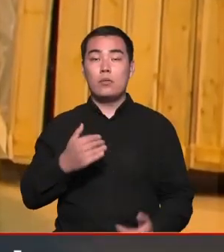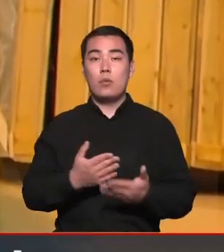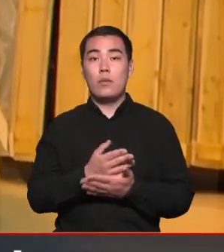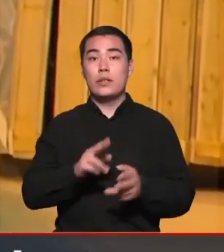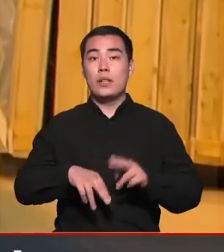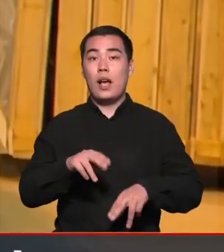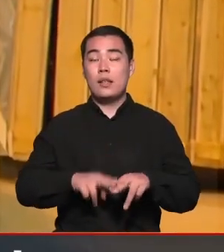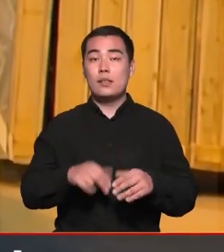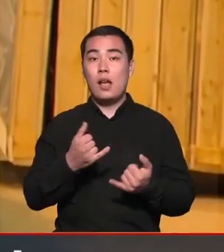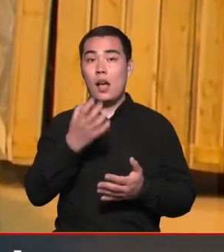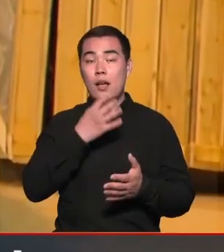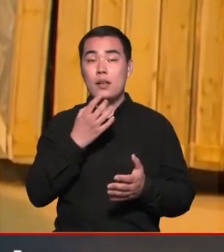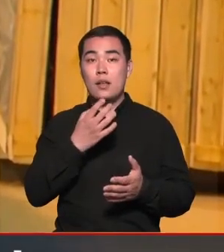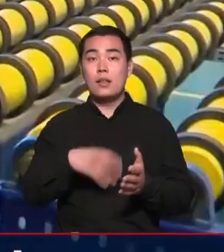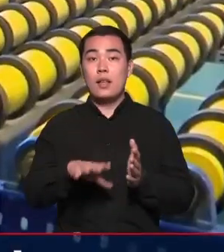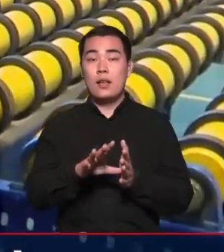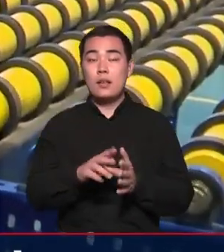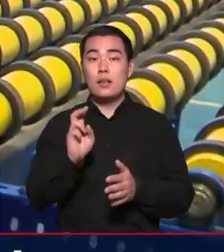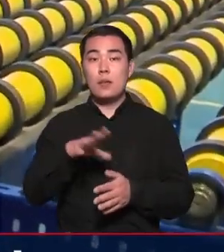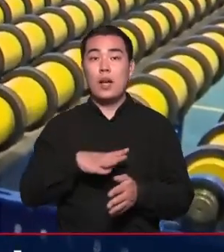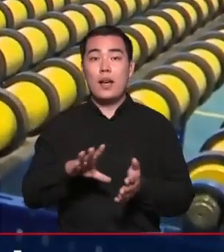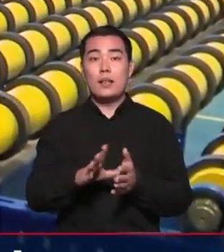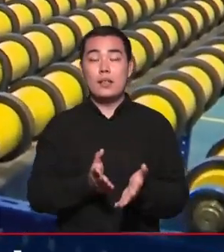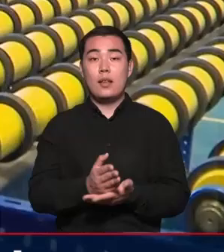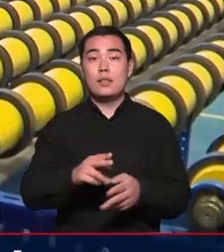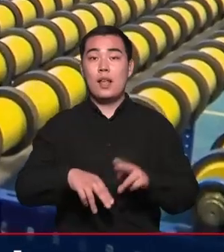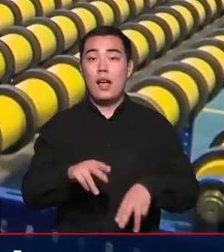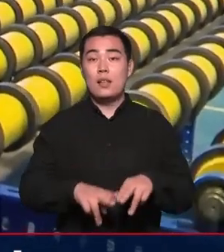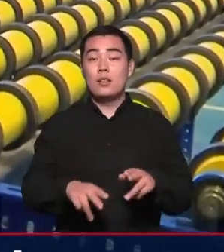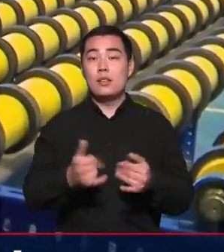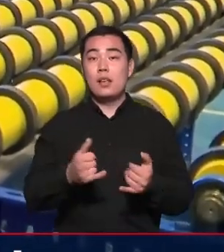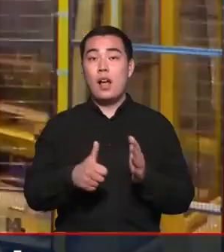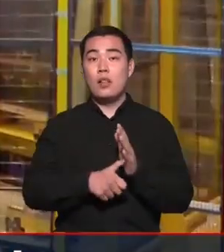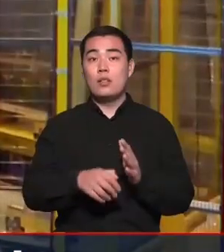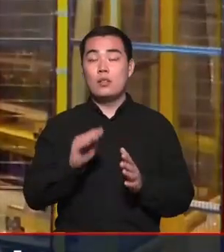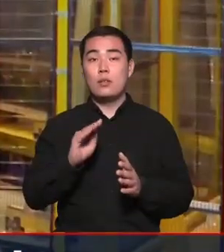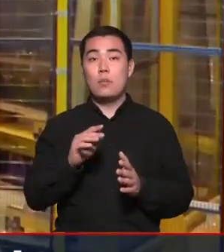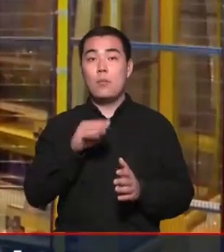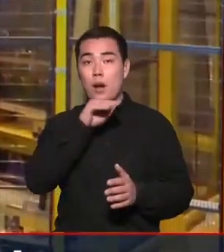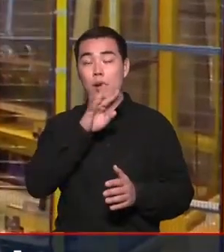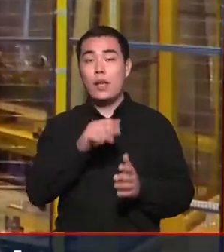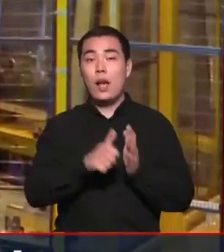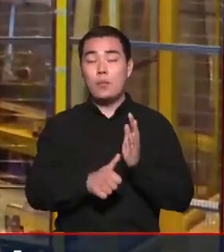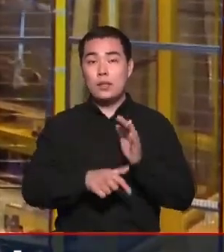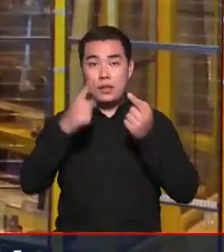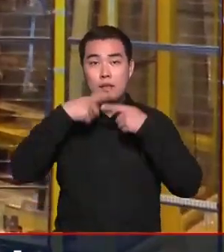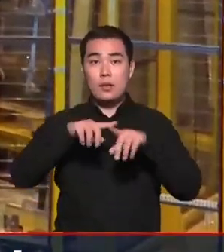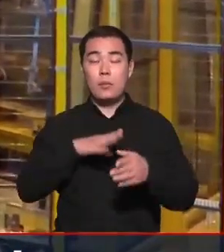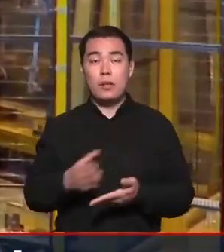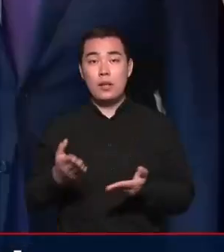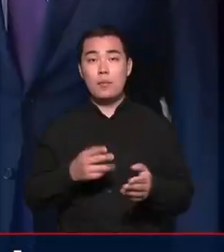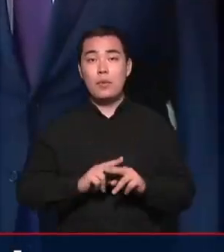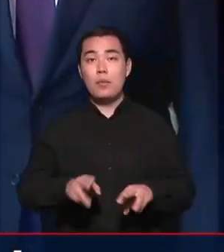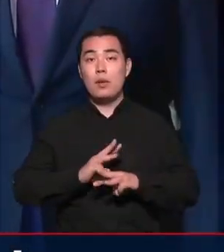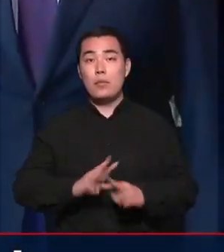жатқан жылыту орталығына бар. Энергетикалық нысанның құрылысына 600 маман мен 60 техника тартылған. Премьер-министр